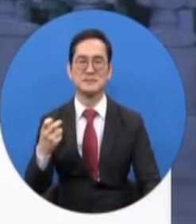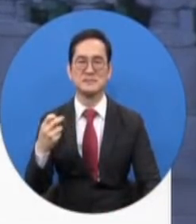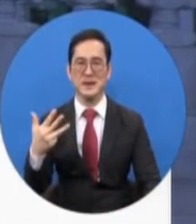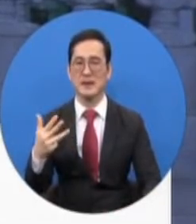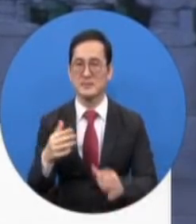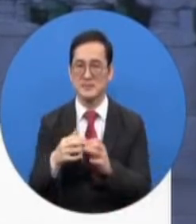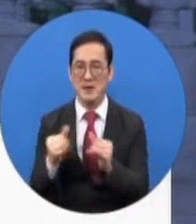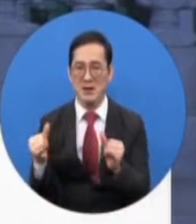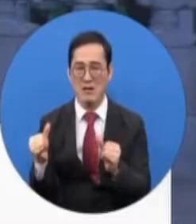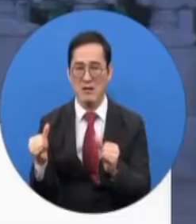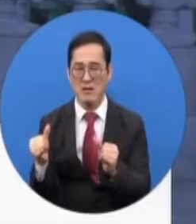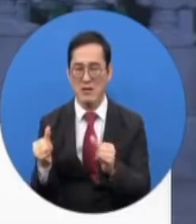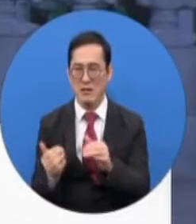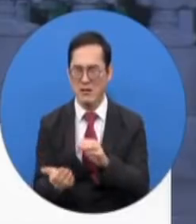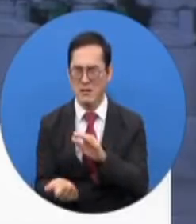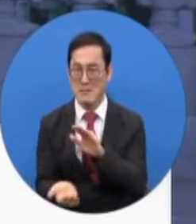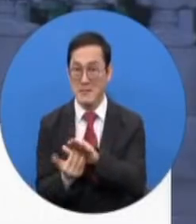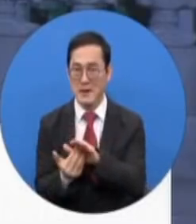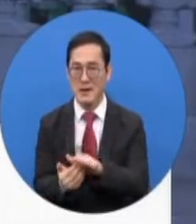맞습니까? 제대로 된 속보입니까?